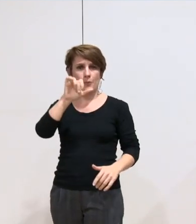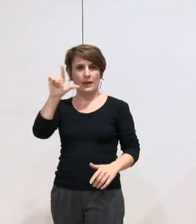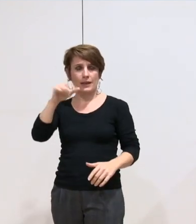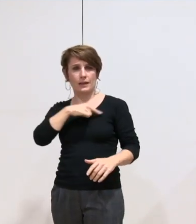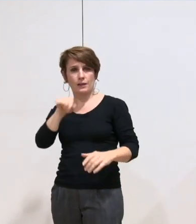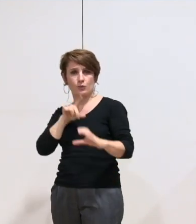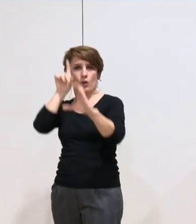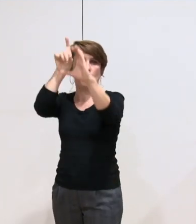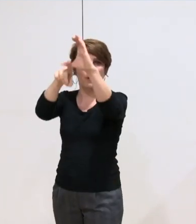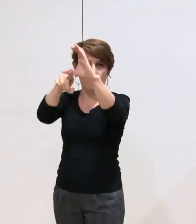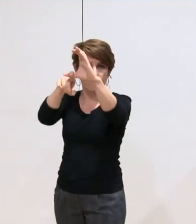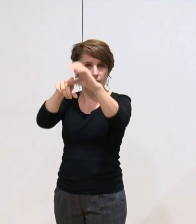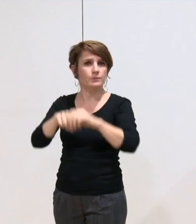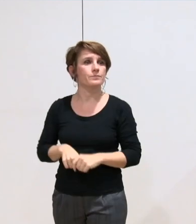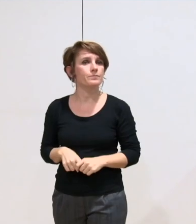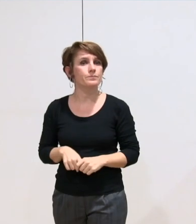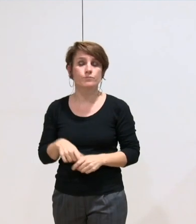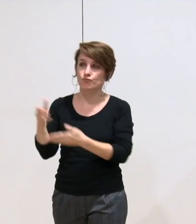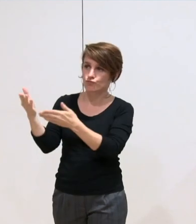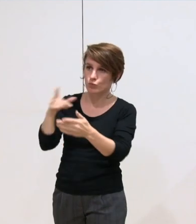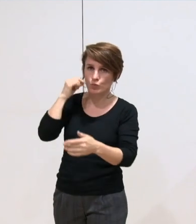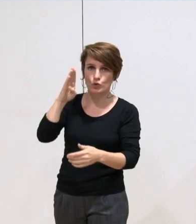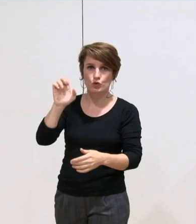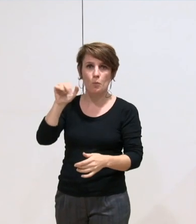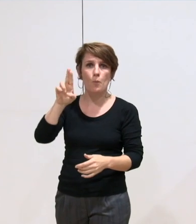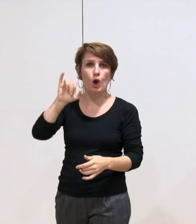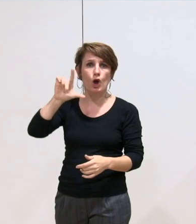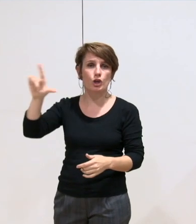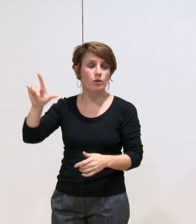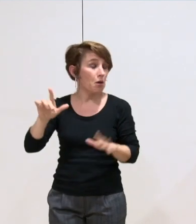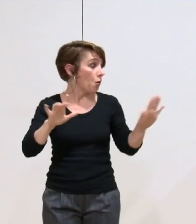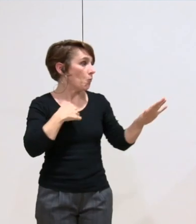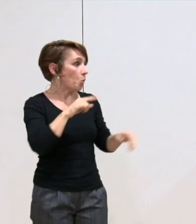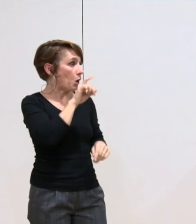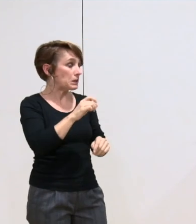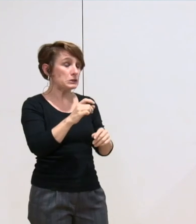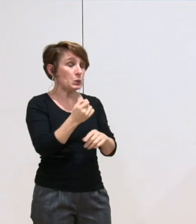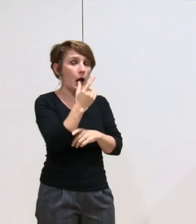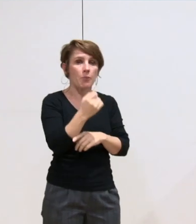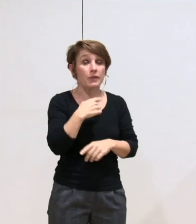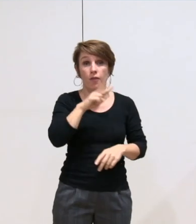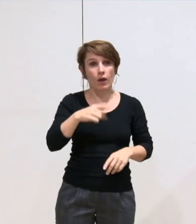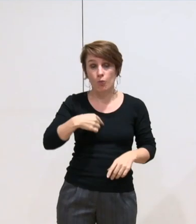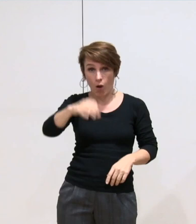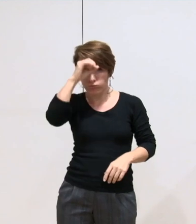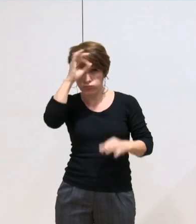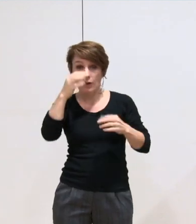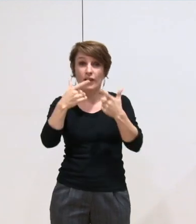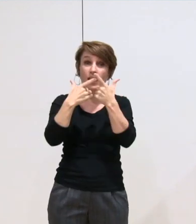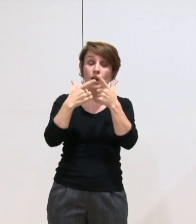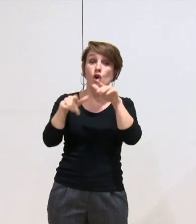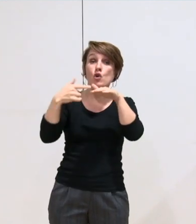Y a-t-il des questions, Monsieur Breuil ? Oui, une question très rapide. Je ne suis pas du tout un spécialiste des logiciels libres. Simplement, je sais